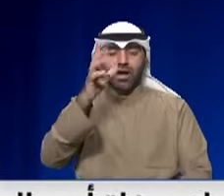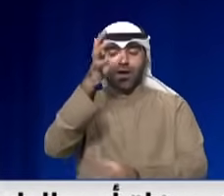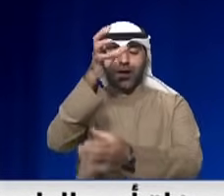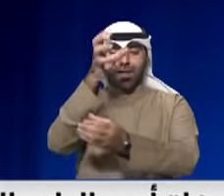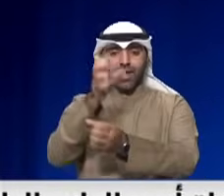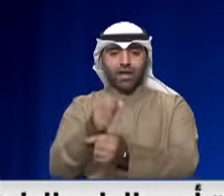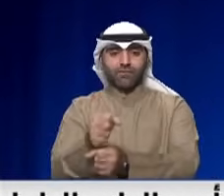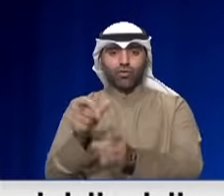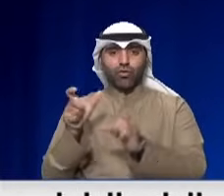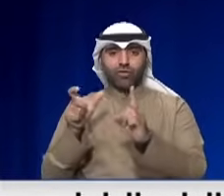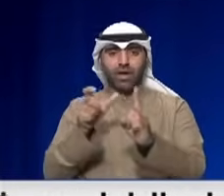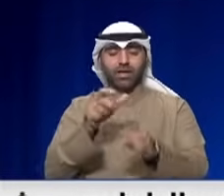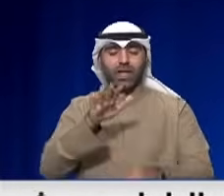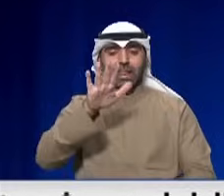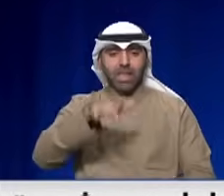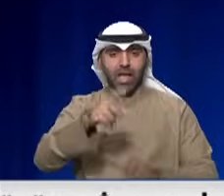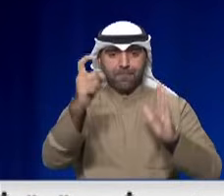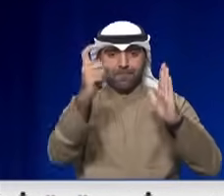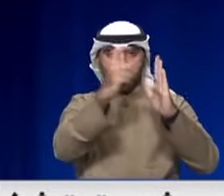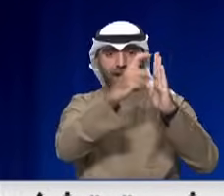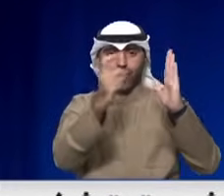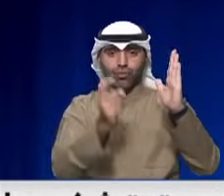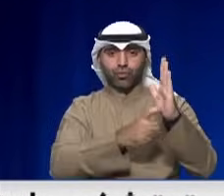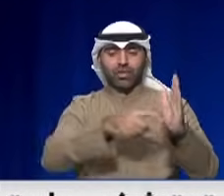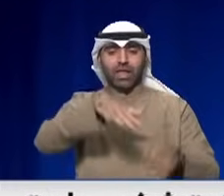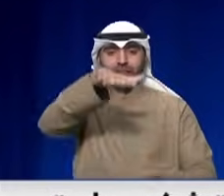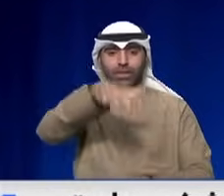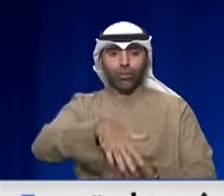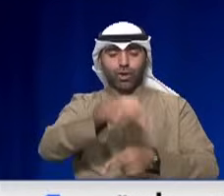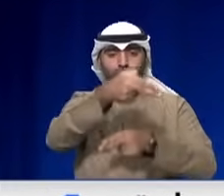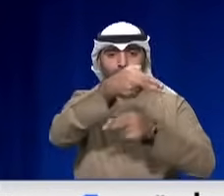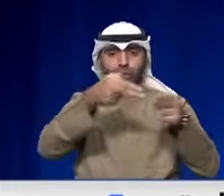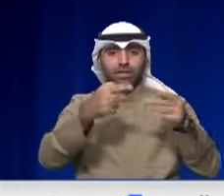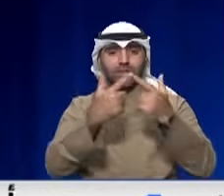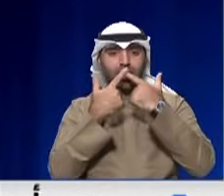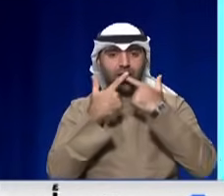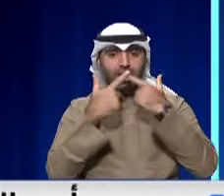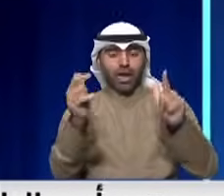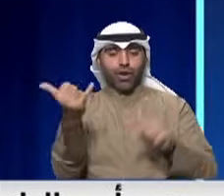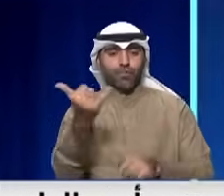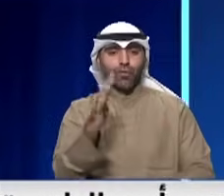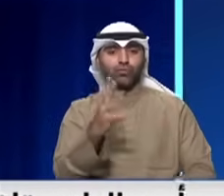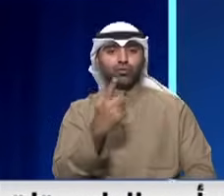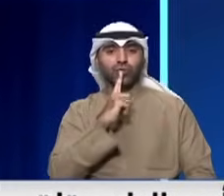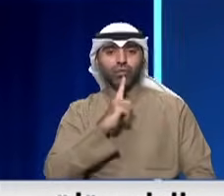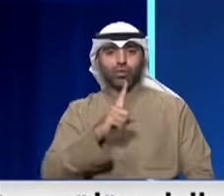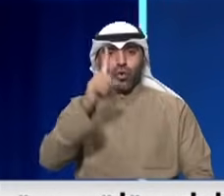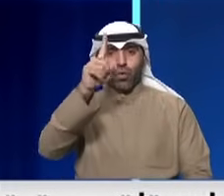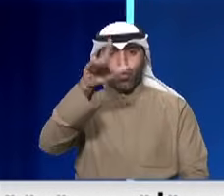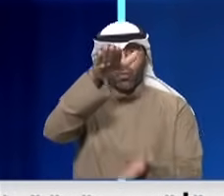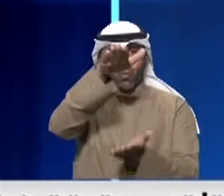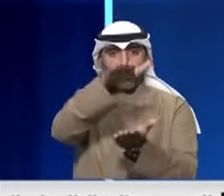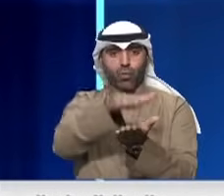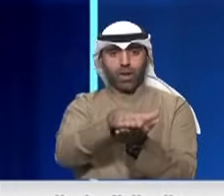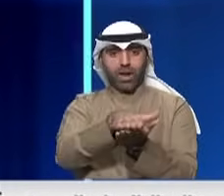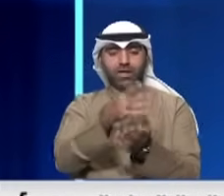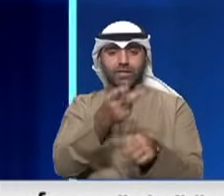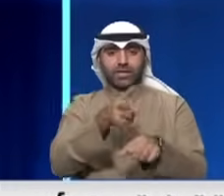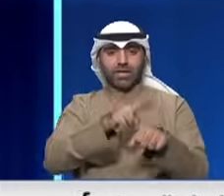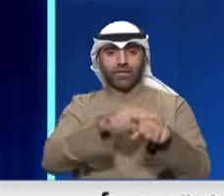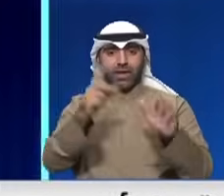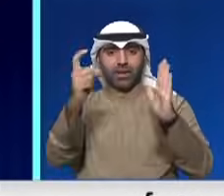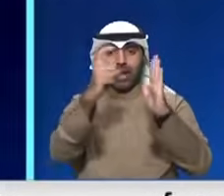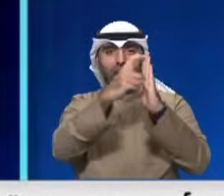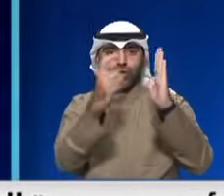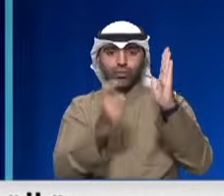قبل ممارسه صلاحياته في جلسه خاصه لمجلس الامه اليمين واستنادا الى الماده الثانيه